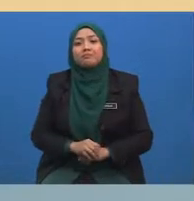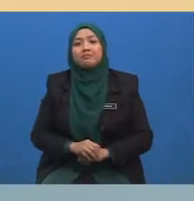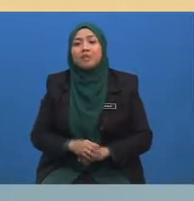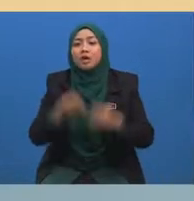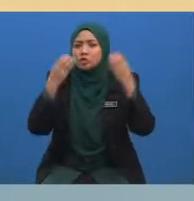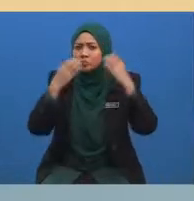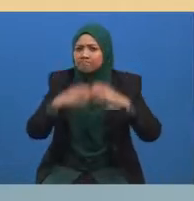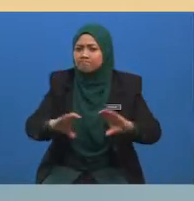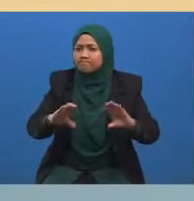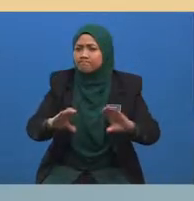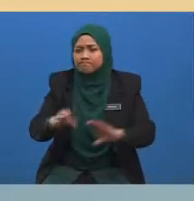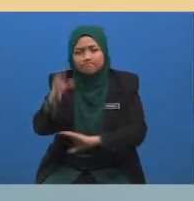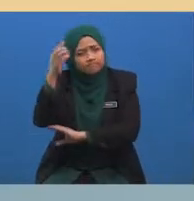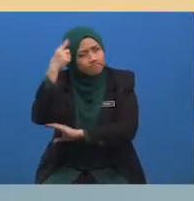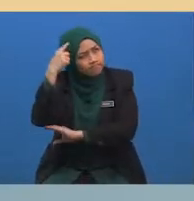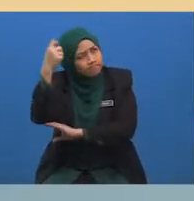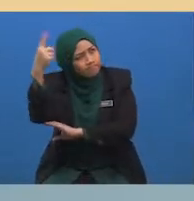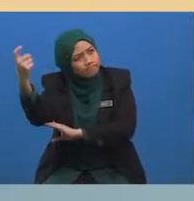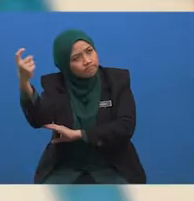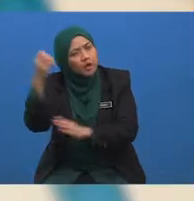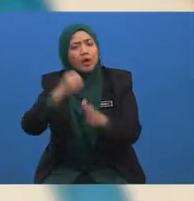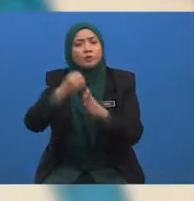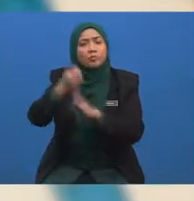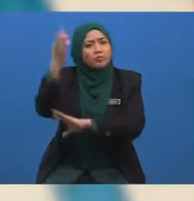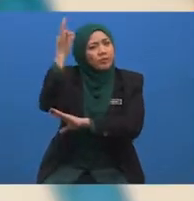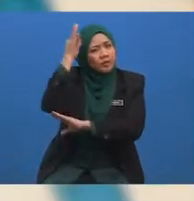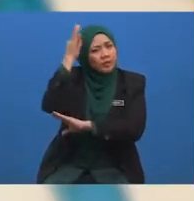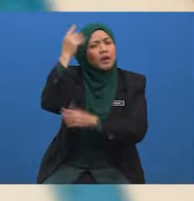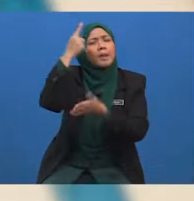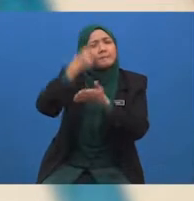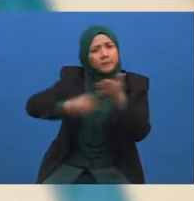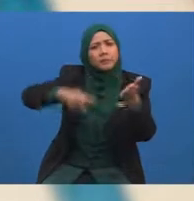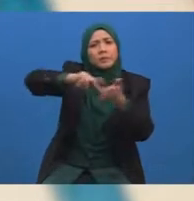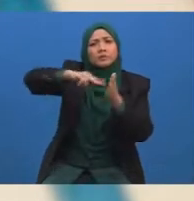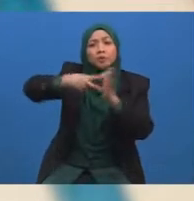Cuba bayangkan atau fikirkan sejenak.